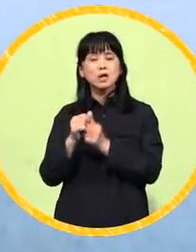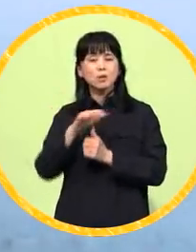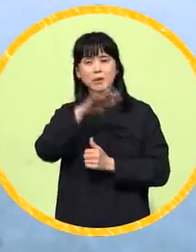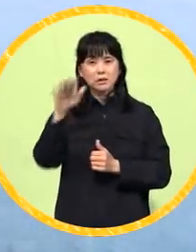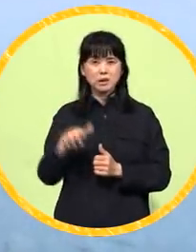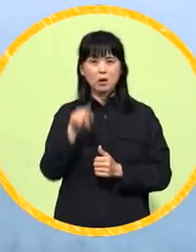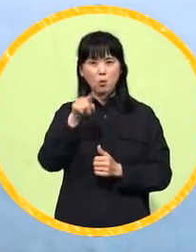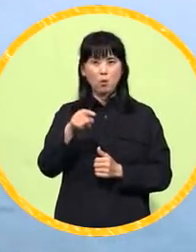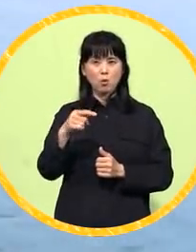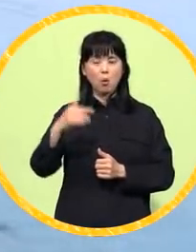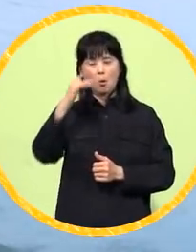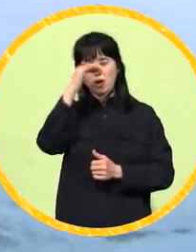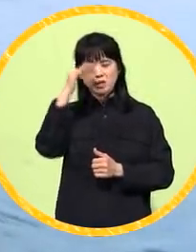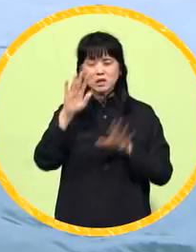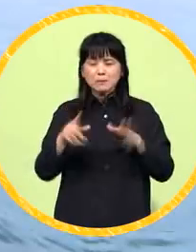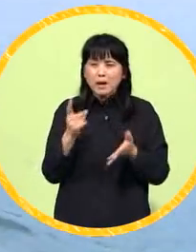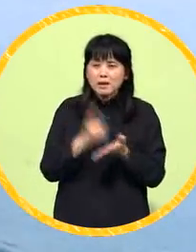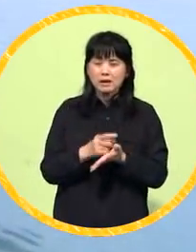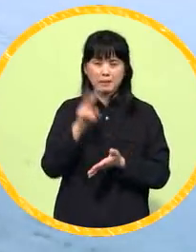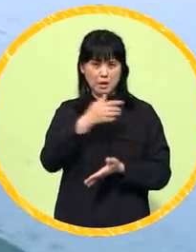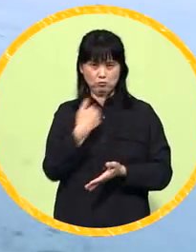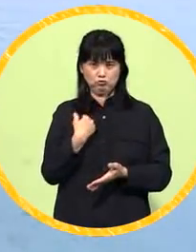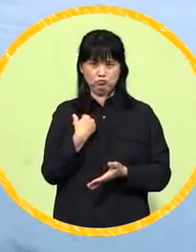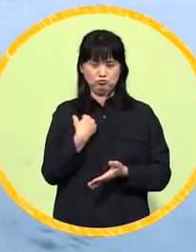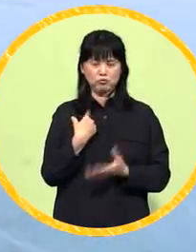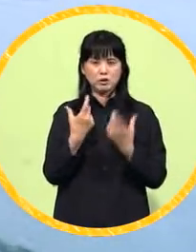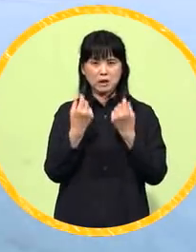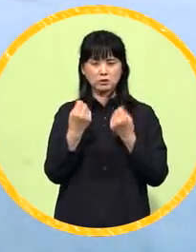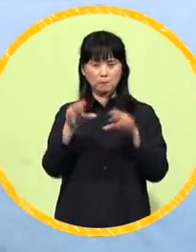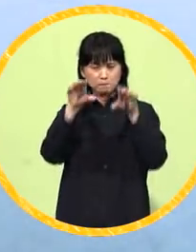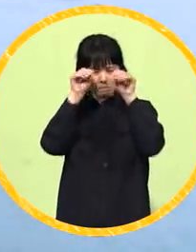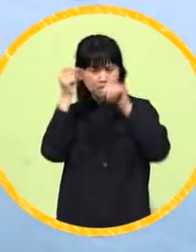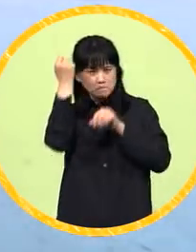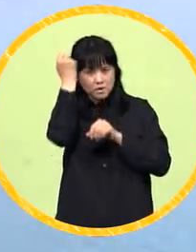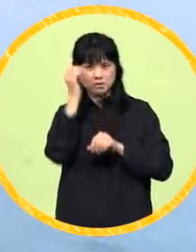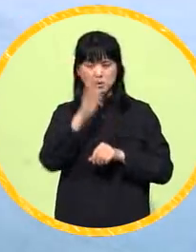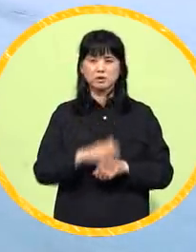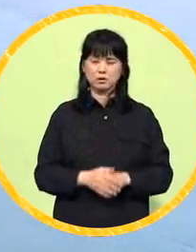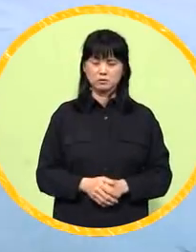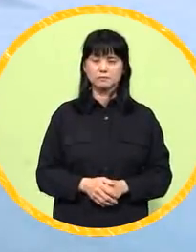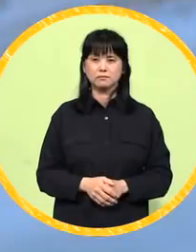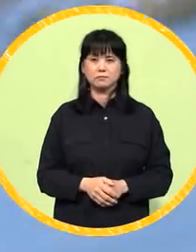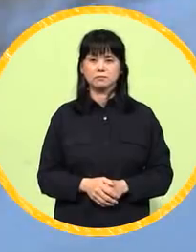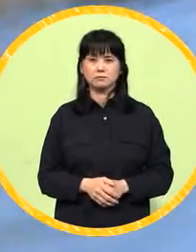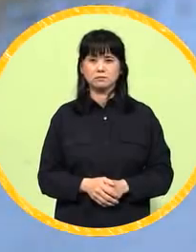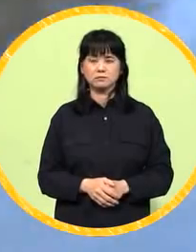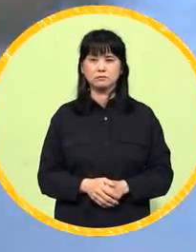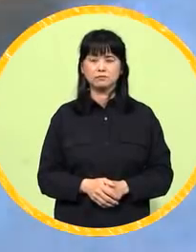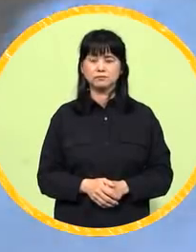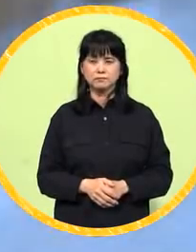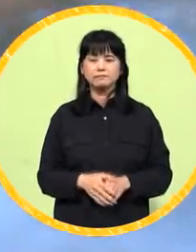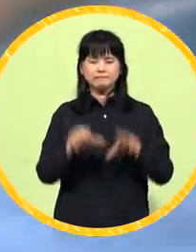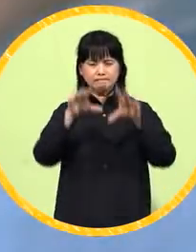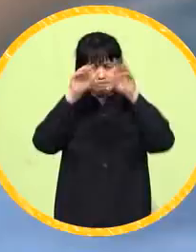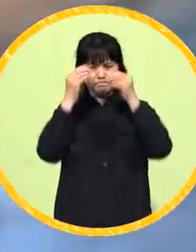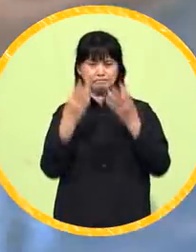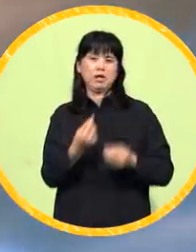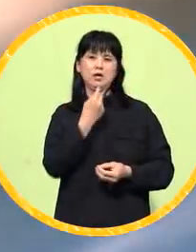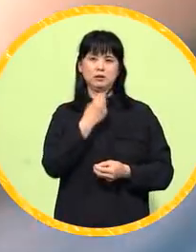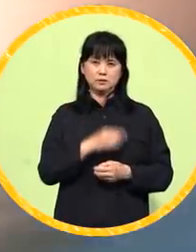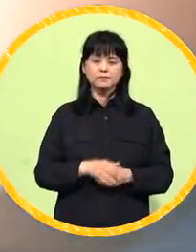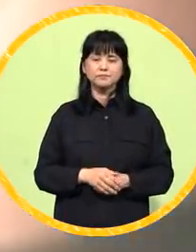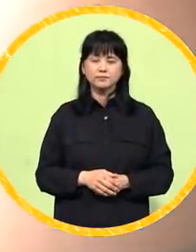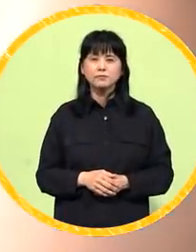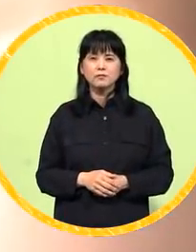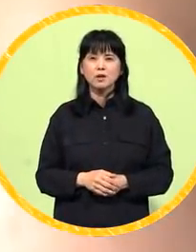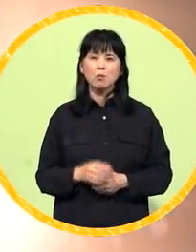景色今しか見れないですかちゃんと目に焼き付けてくださいねが焼き付けましたほらぼくはね